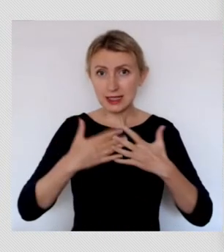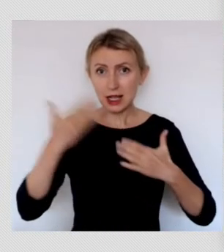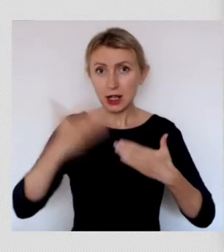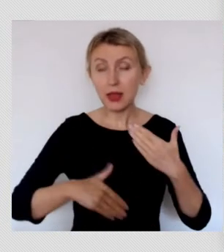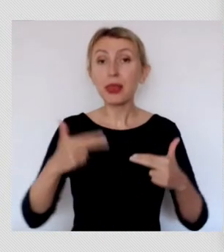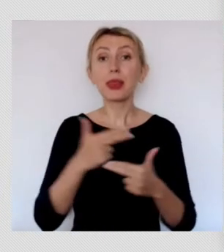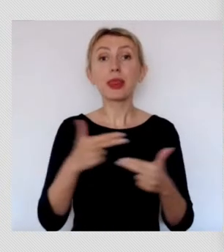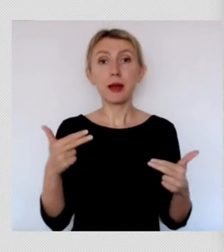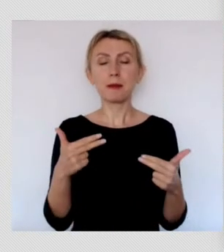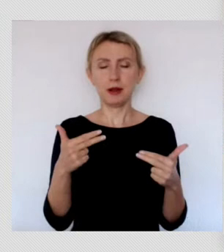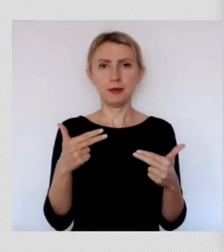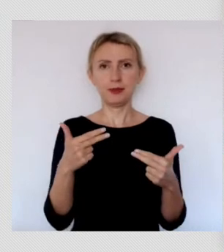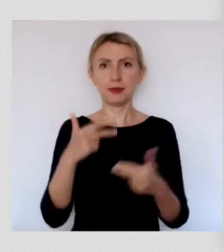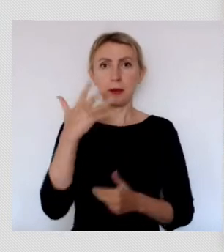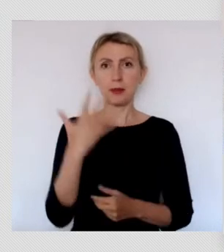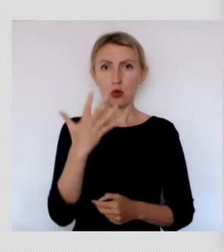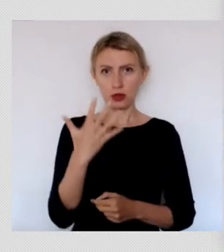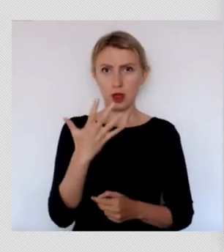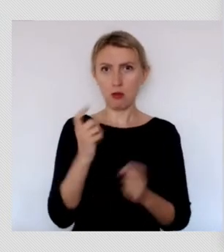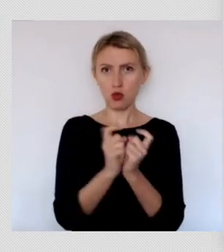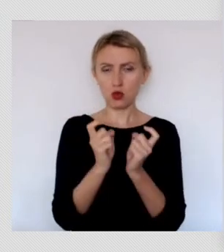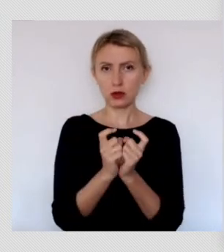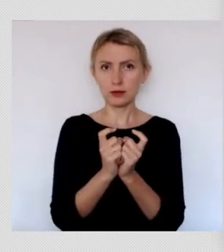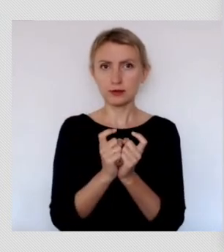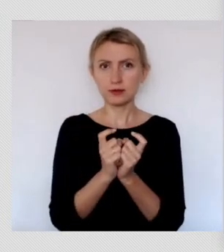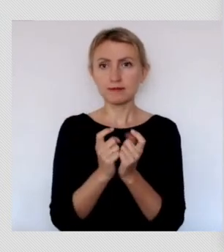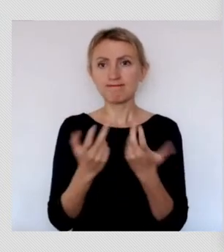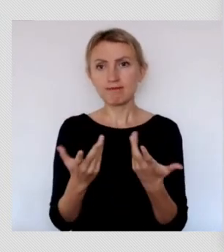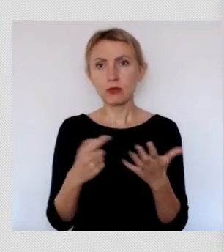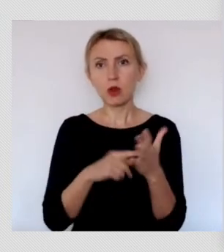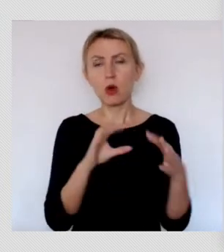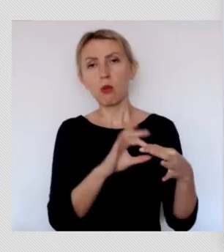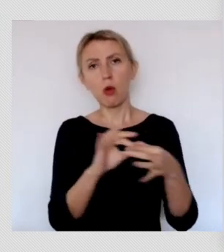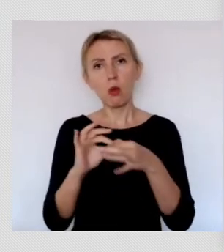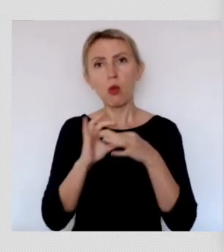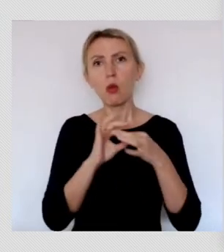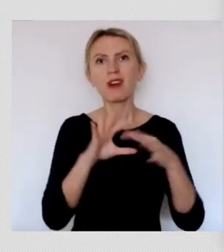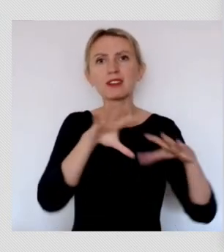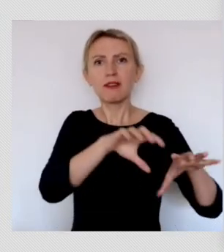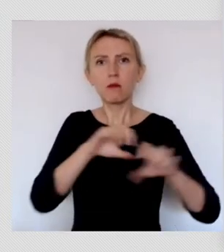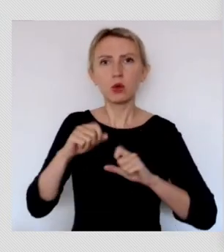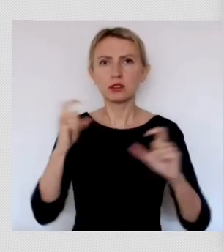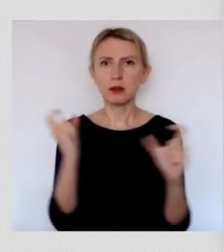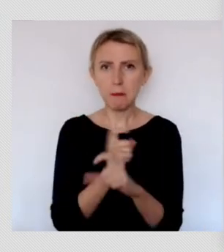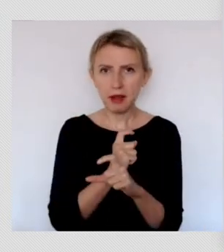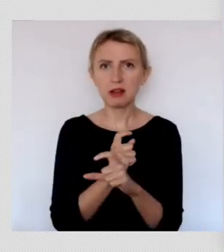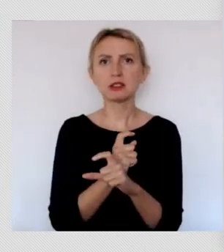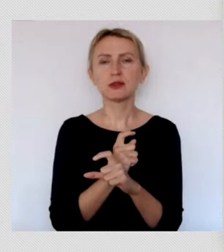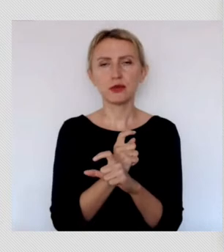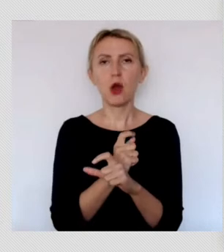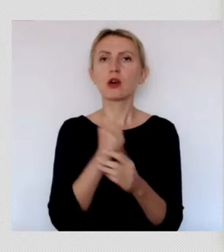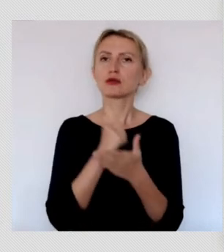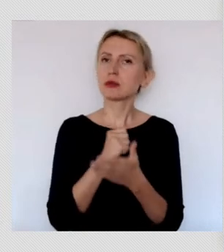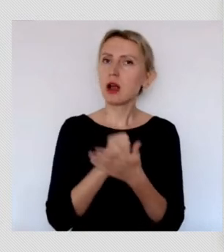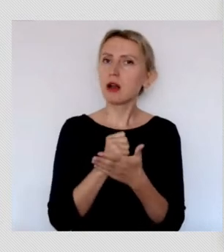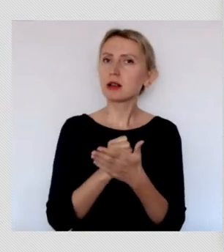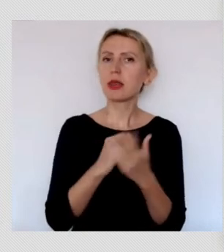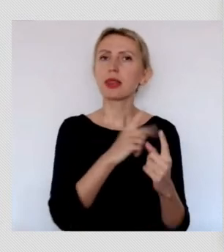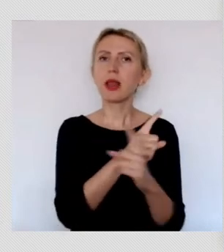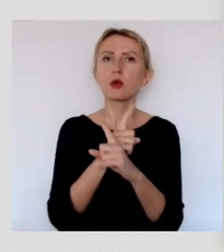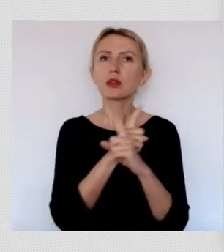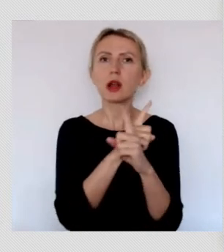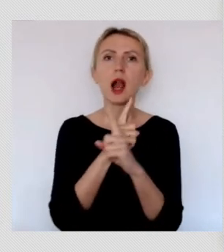Zagadnienie piąte, proszę Państwa, no to jest połączone z zawłaszczaniem państwa. Kwestia neutralności